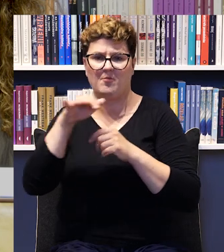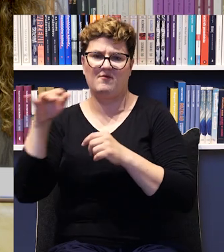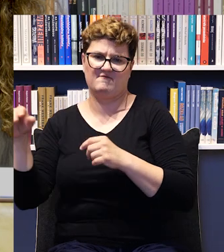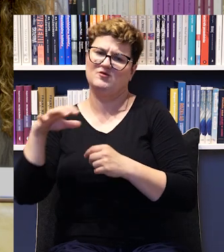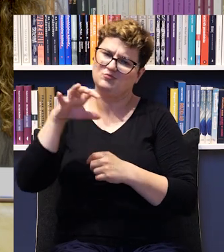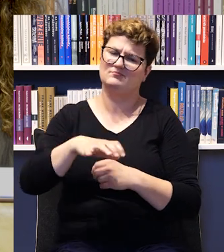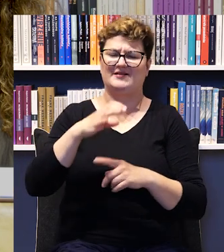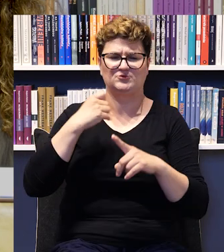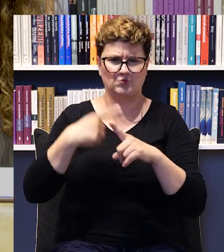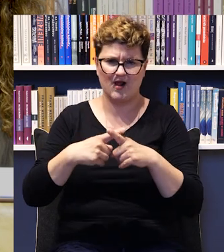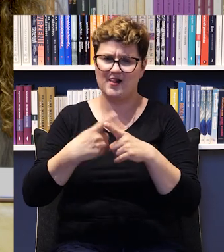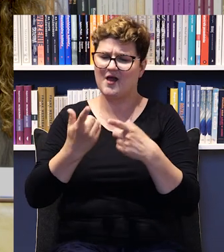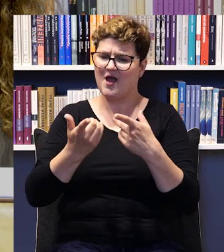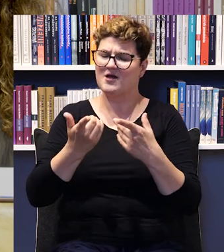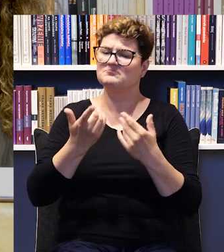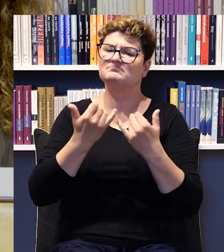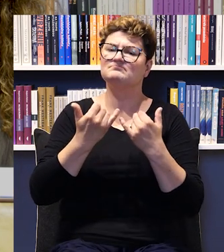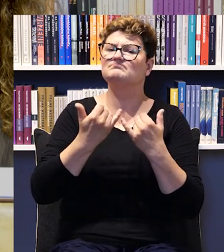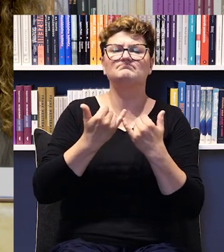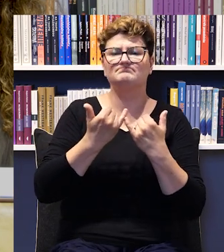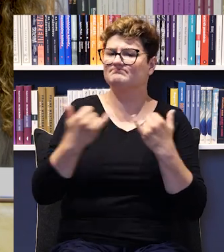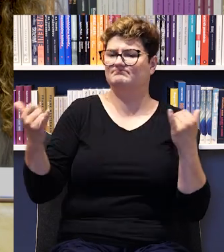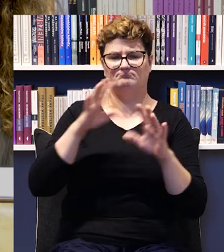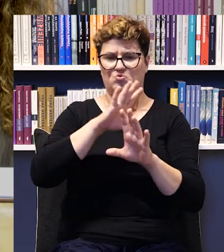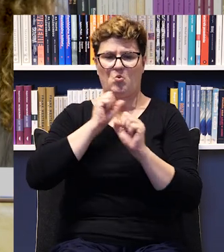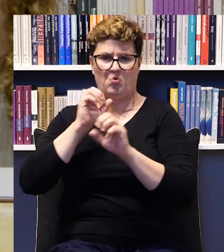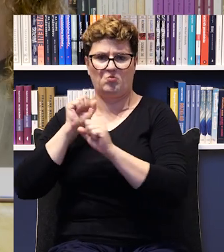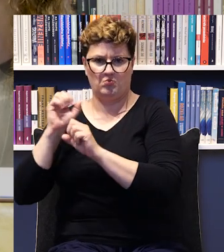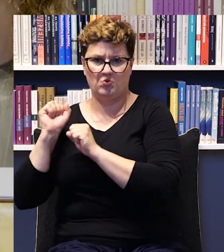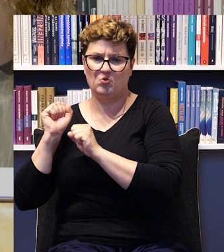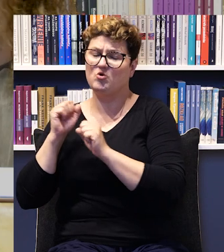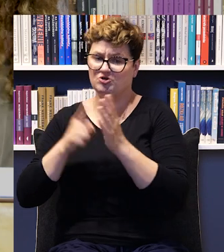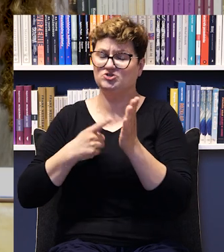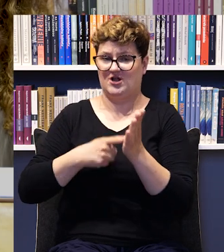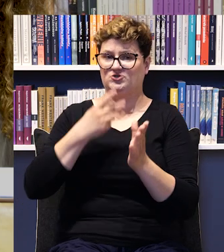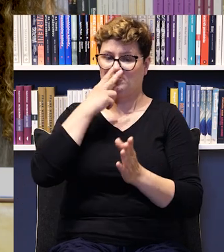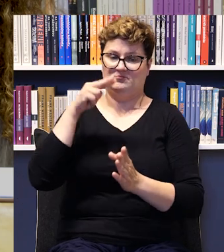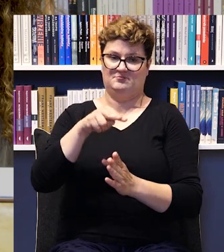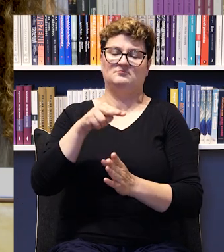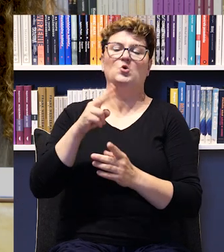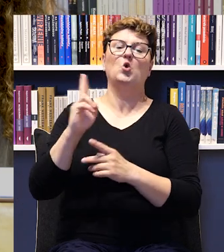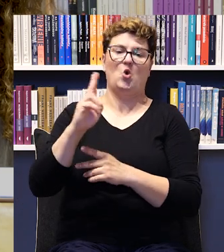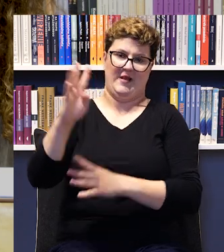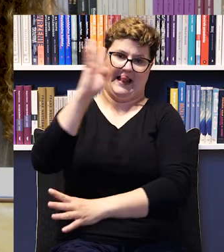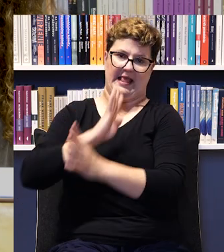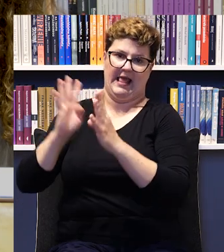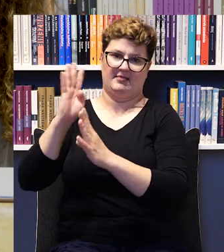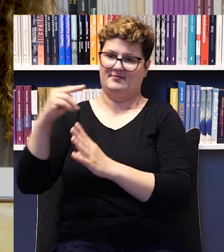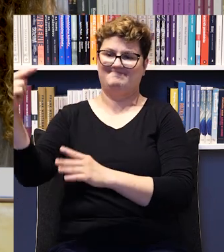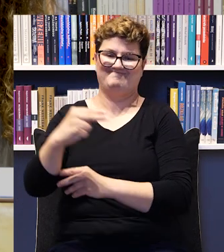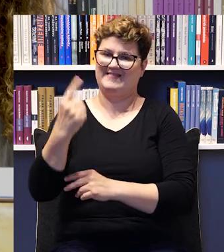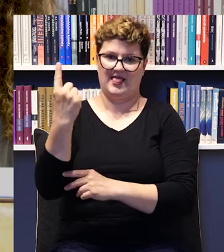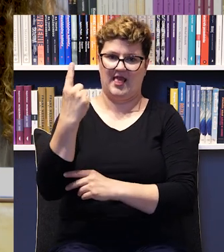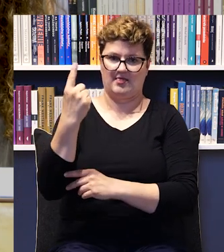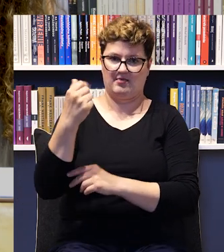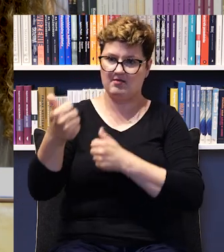seksualną, przyjmuje się bardzo często właśnie to spojrzenie klienckie jako jedyne. No